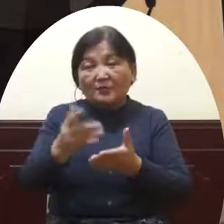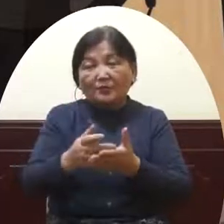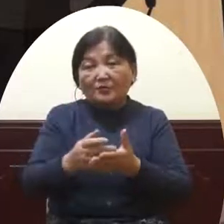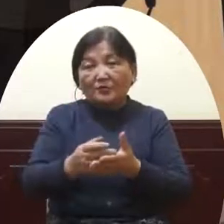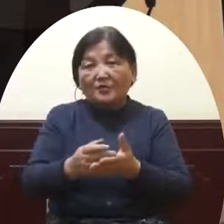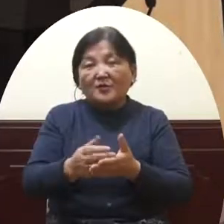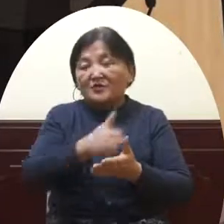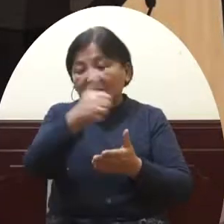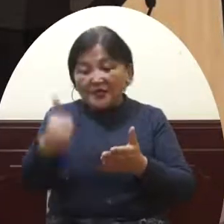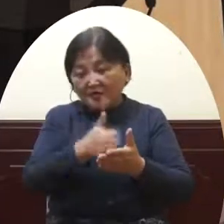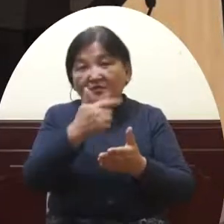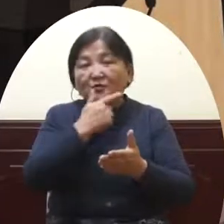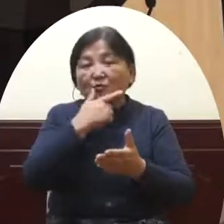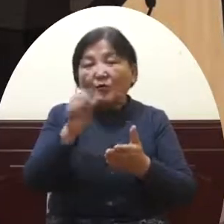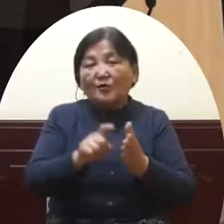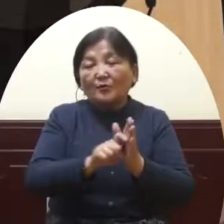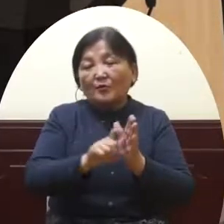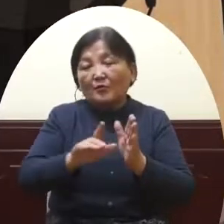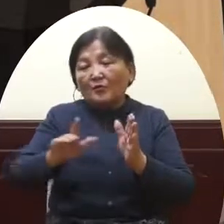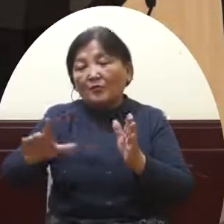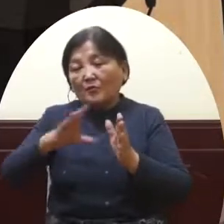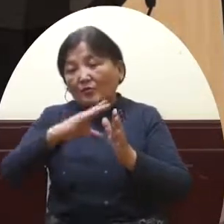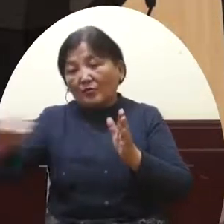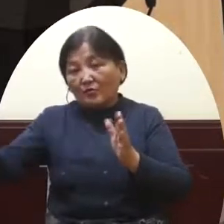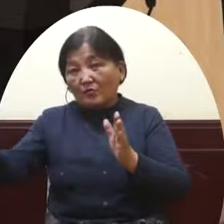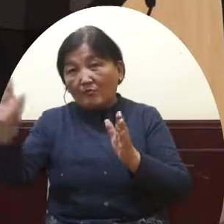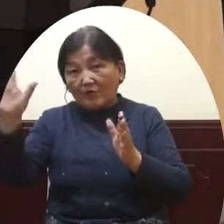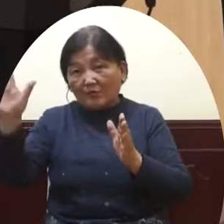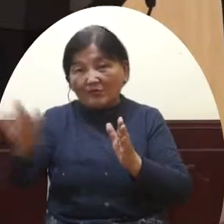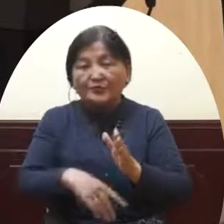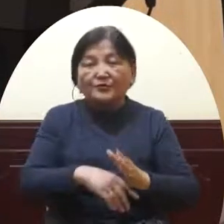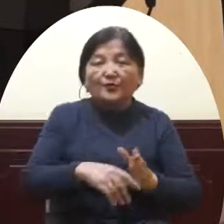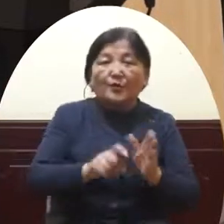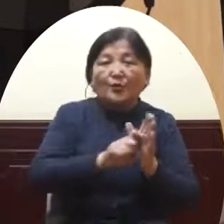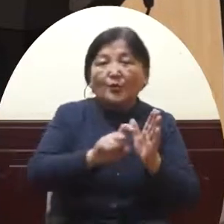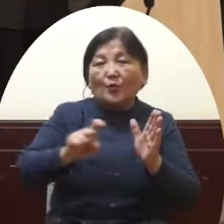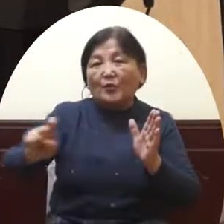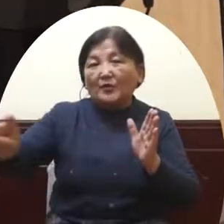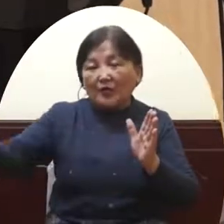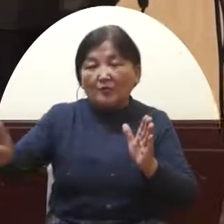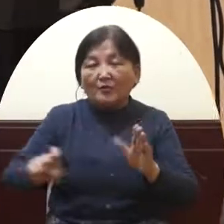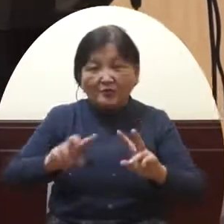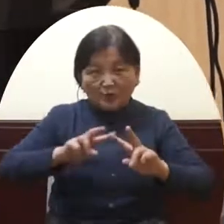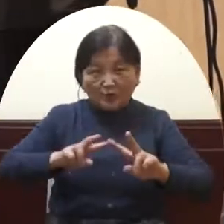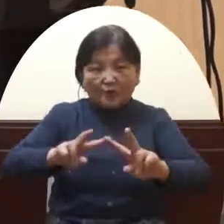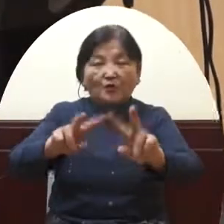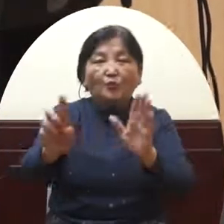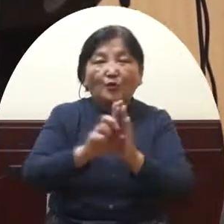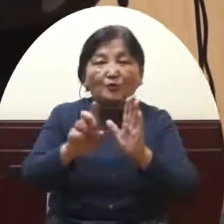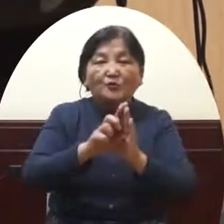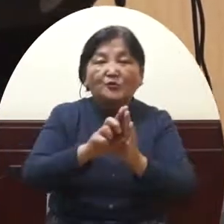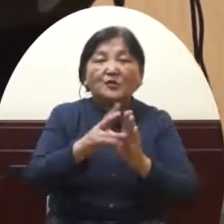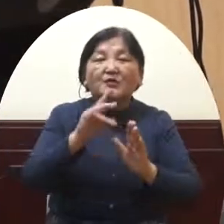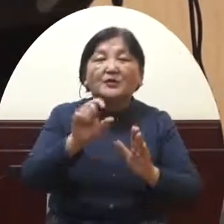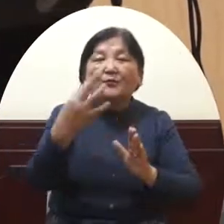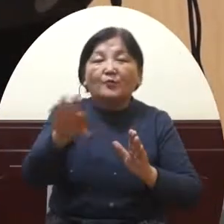хугацаанд одоо алга болох тий. Эсвэл хурдан цэгцэрч чадах юм бол удаан хугацаанд улс төр хийж оршин тогтнох боломжтой улс төрийн намуудын